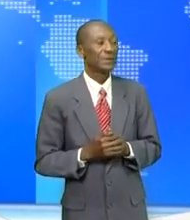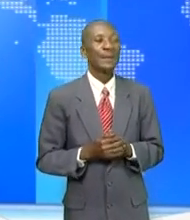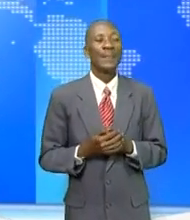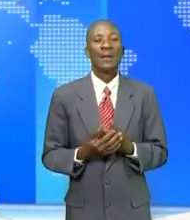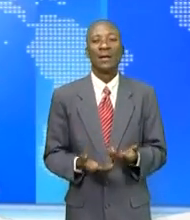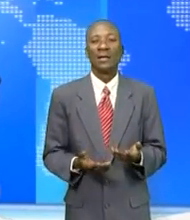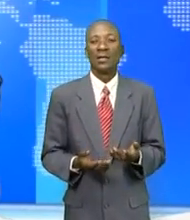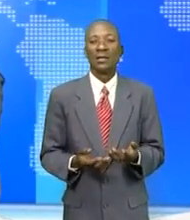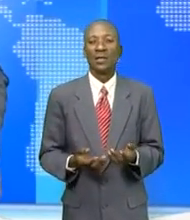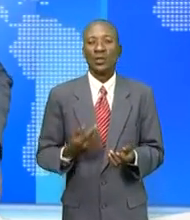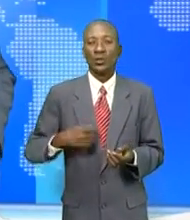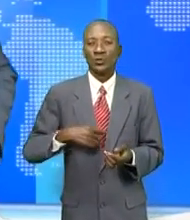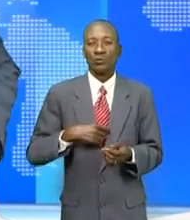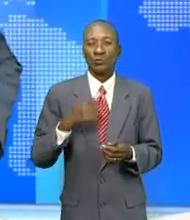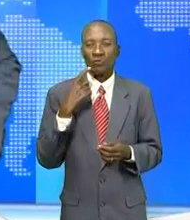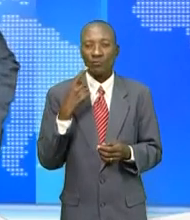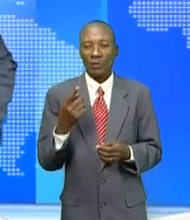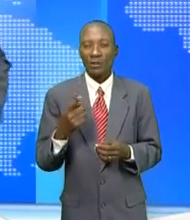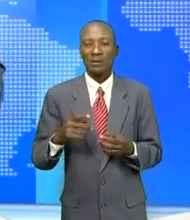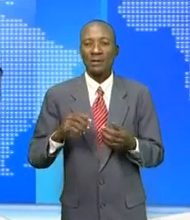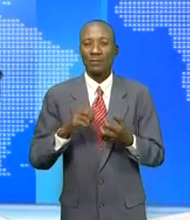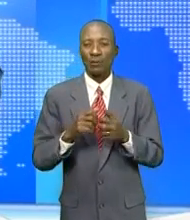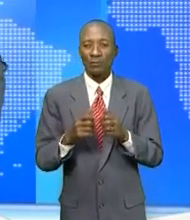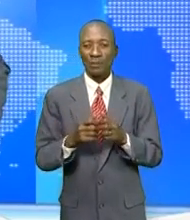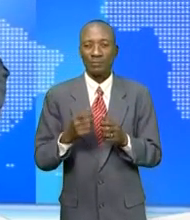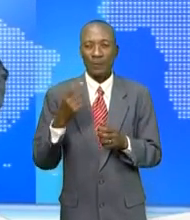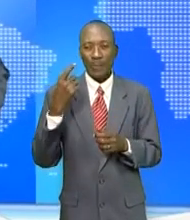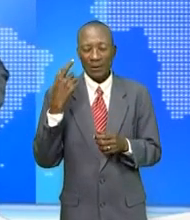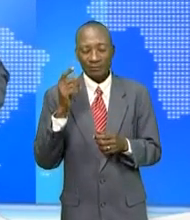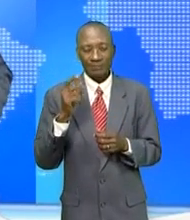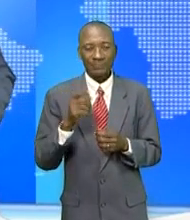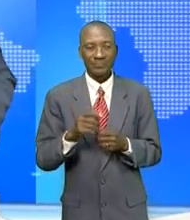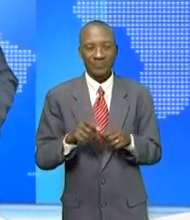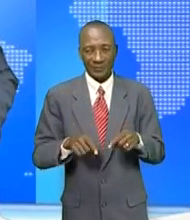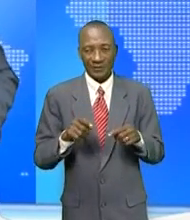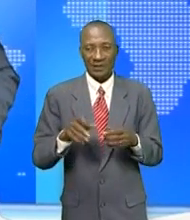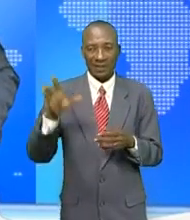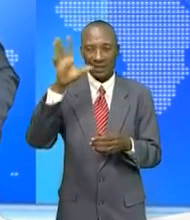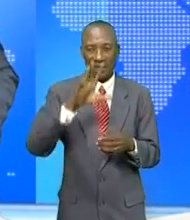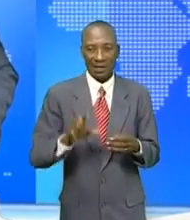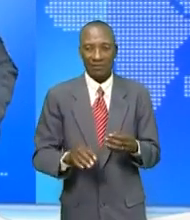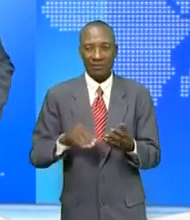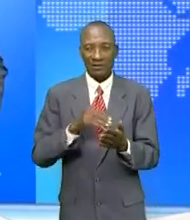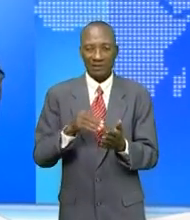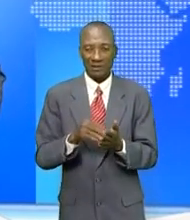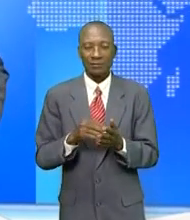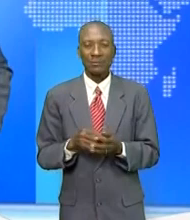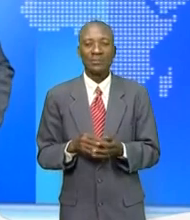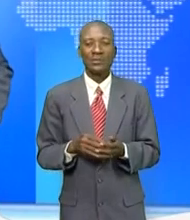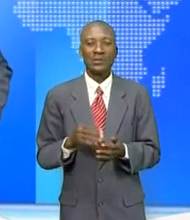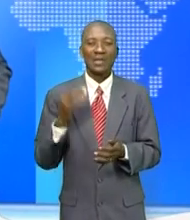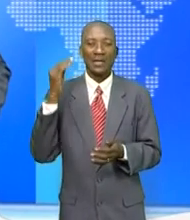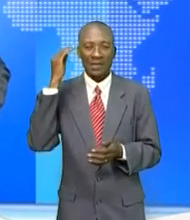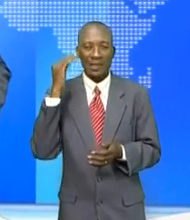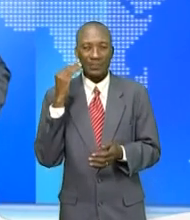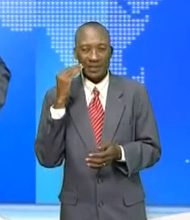centrale, l'ONAPAC, l'Office national des produits agricoles, aujourd'hui l'ombre de lui-même, a joué un grand rôle. Le ministre de l'Agriculture, Désiré Zinga,